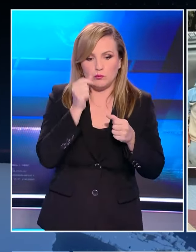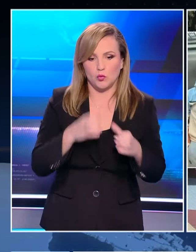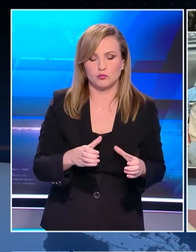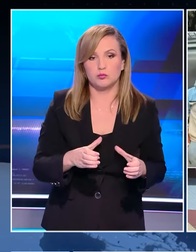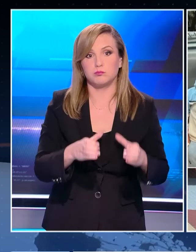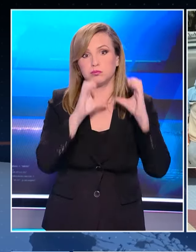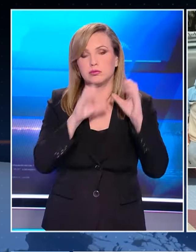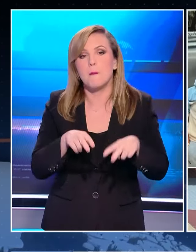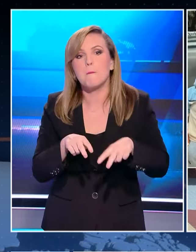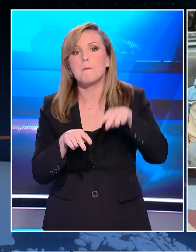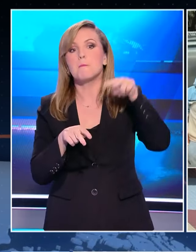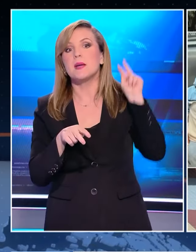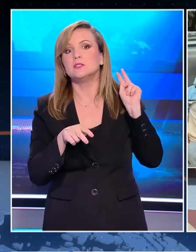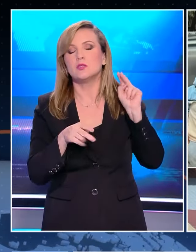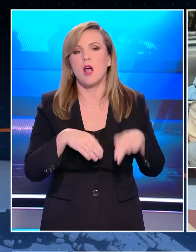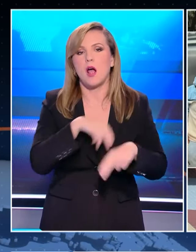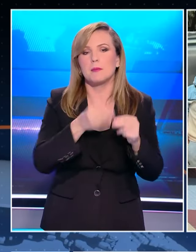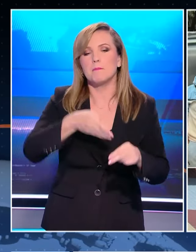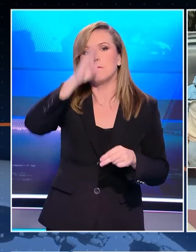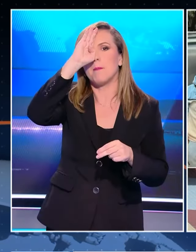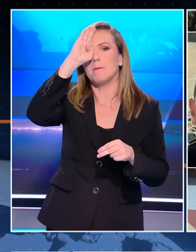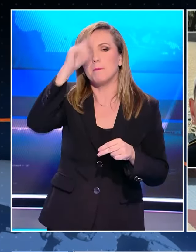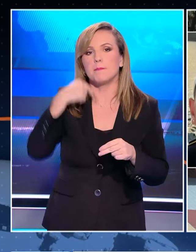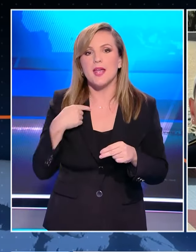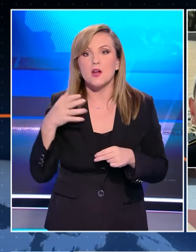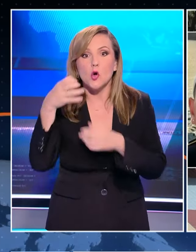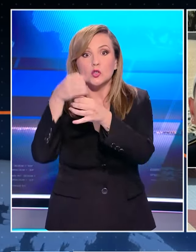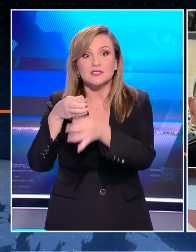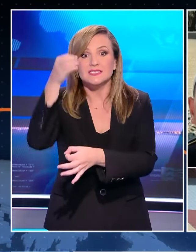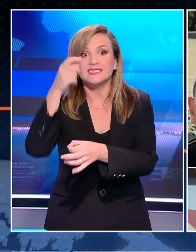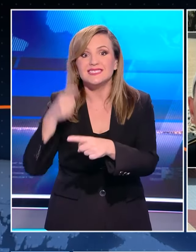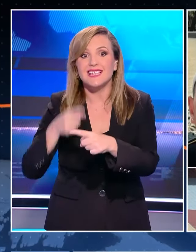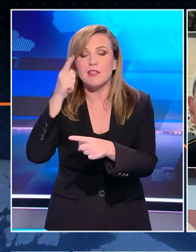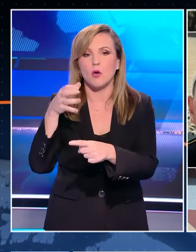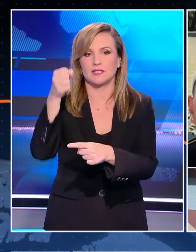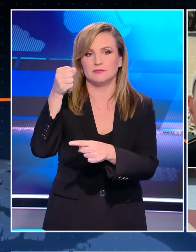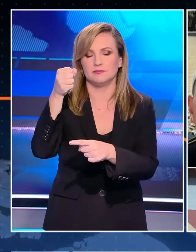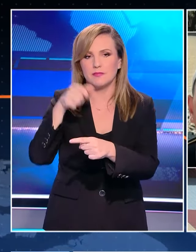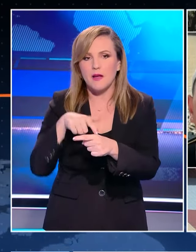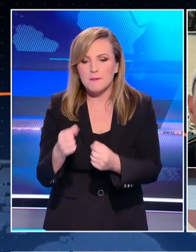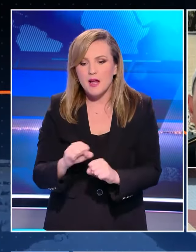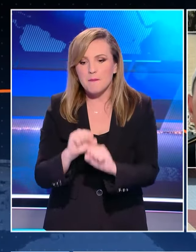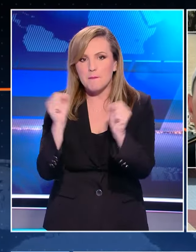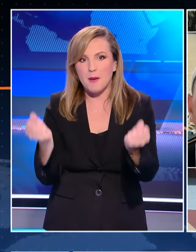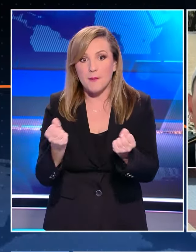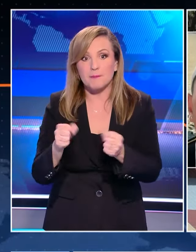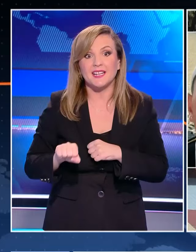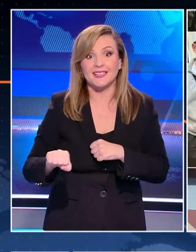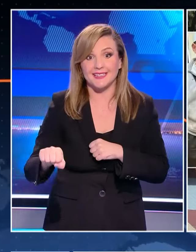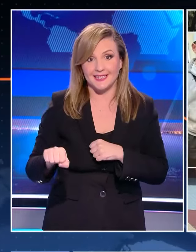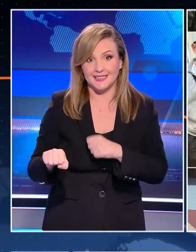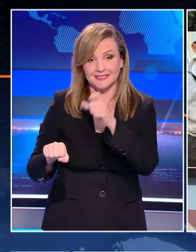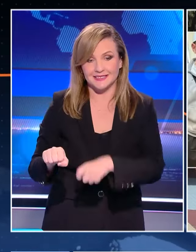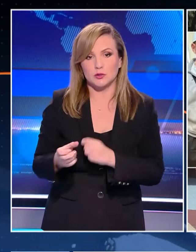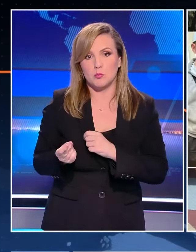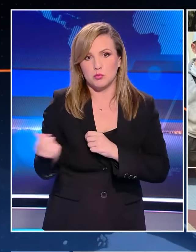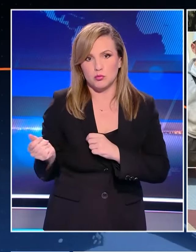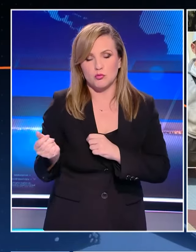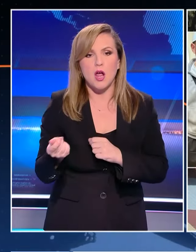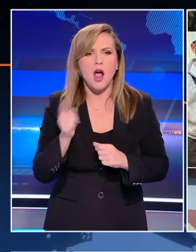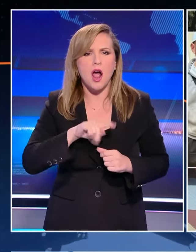πετάχτηκε μακριά αλλά με φόρα και χτύπησε στο κεφάλι. Εγώ κρατήθηκα, με το που έσπασε το κάθισμα. Ο χειριστής εξαφανίστηκε. Άλλοι σταμάτησαν το